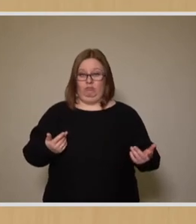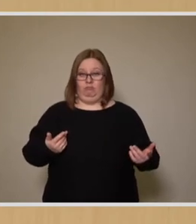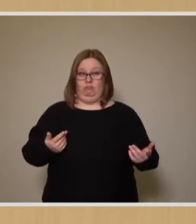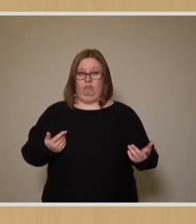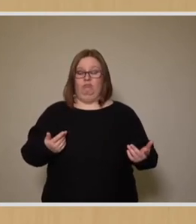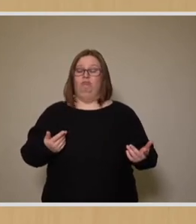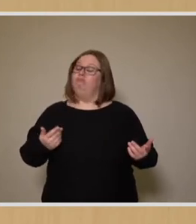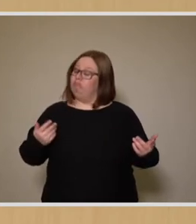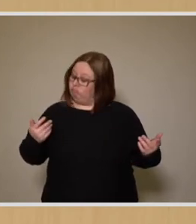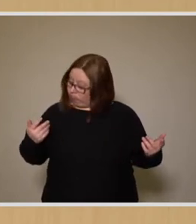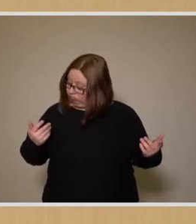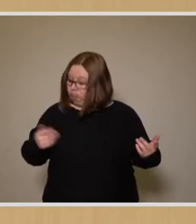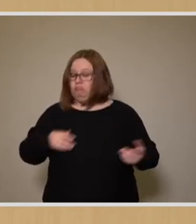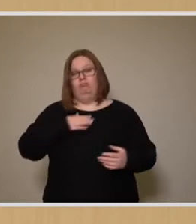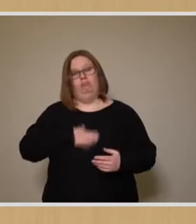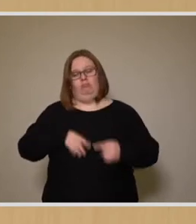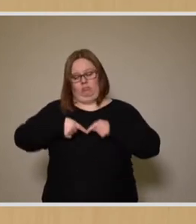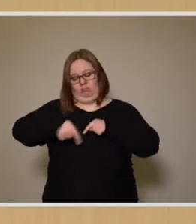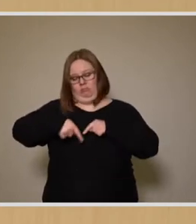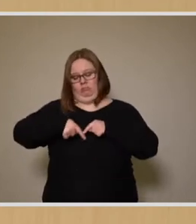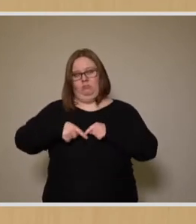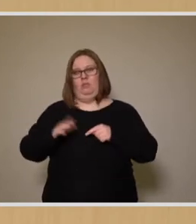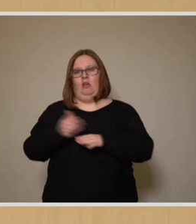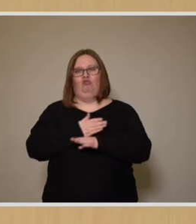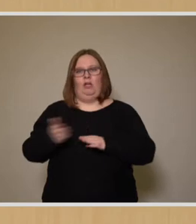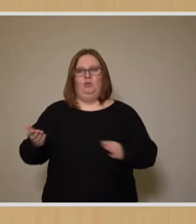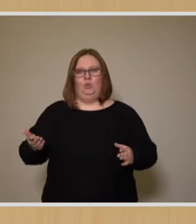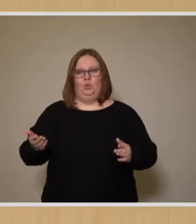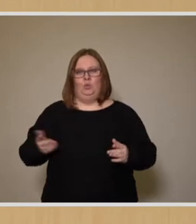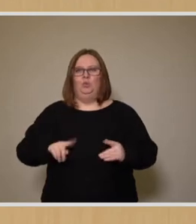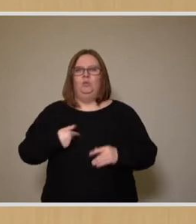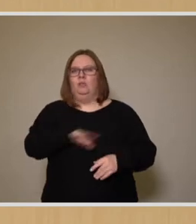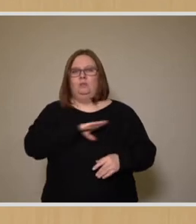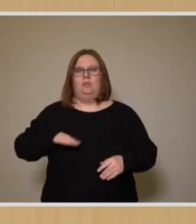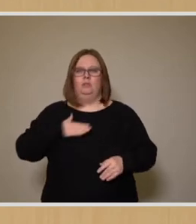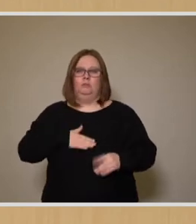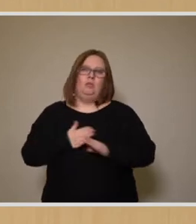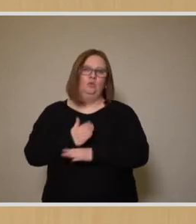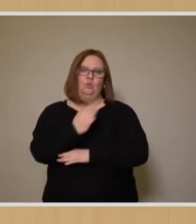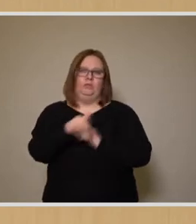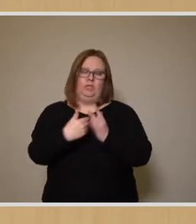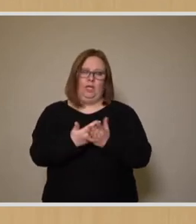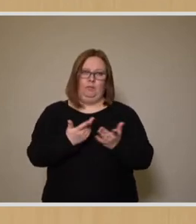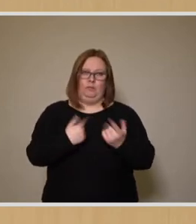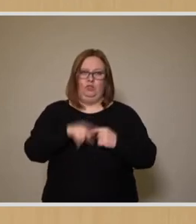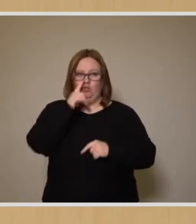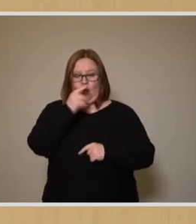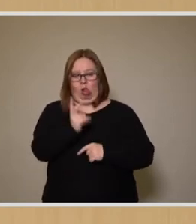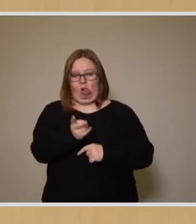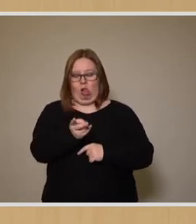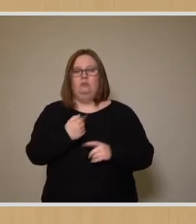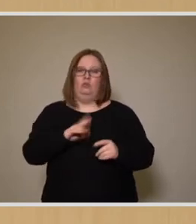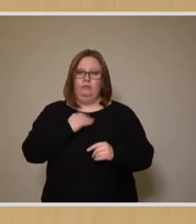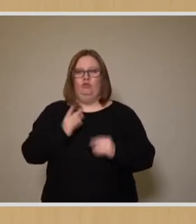wir sind sehr dafür, dass wir zeitnah zu einer Entscheidung kommen, um das dem Sachsenbad eine Zukunft zu geben, die anders aussieht,